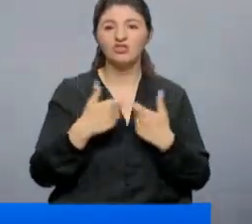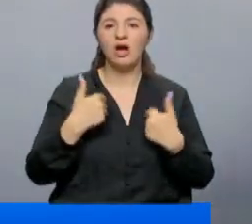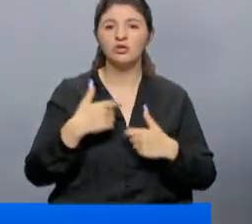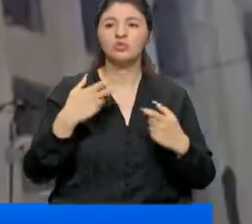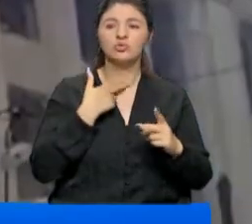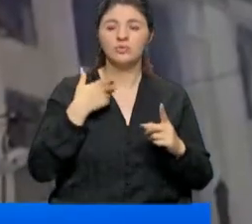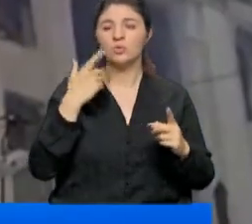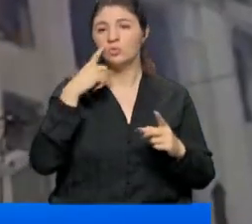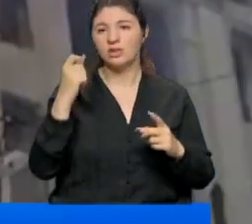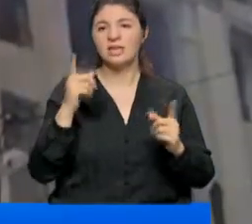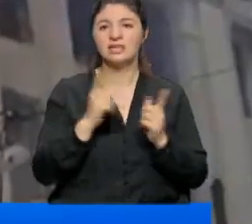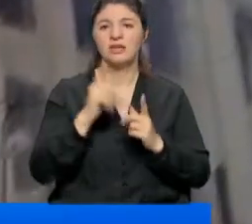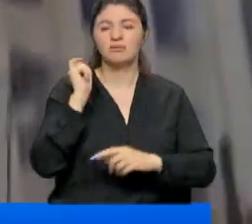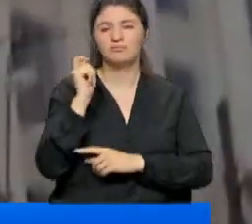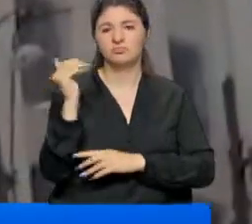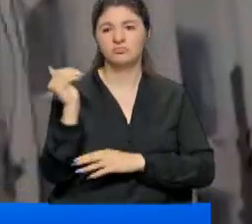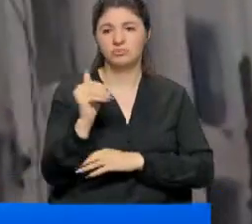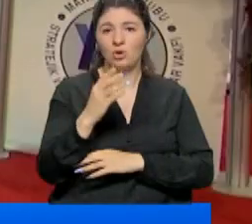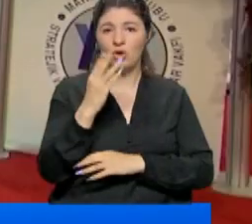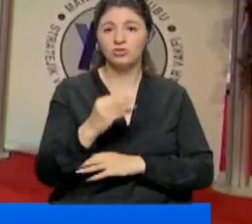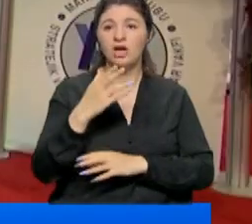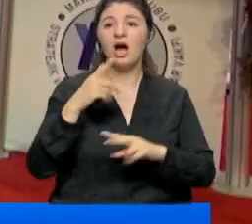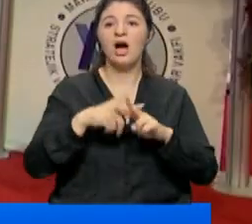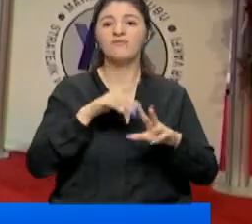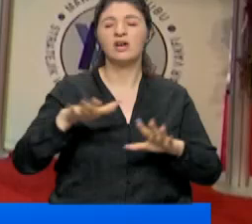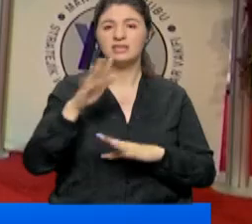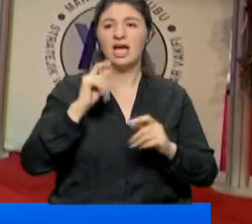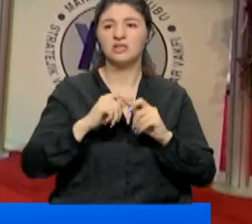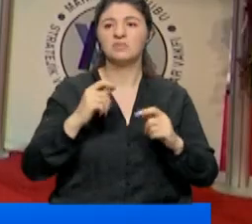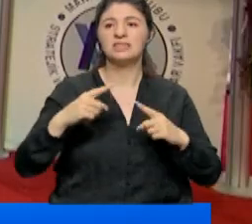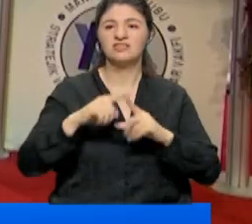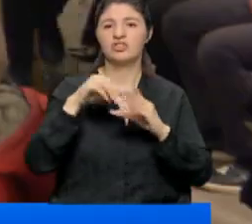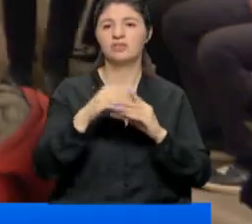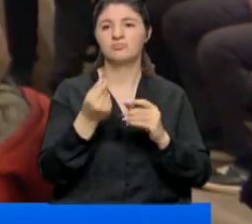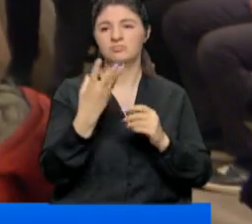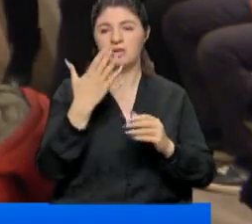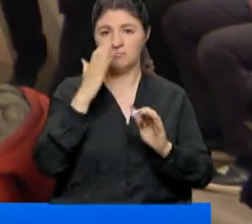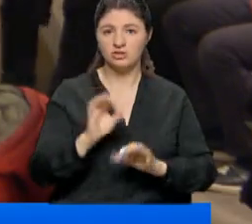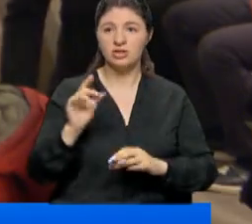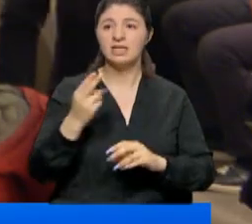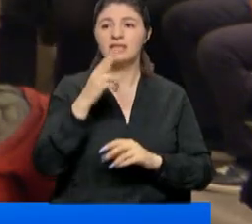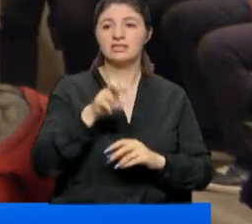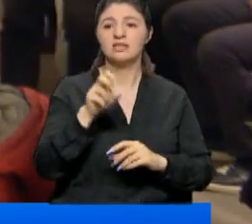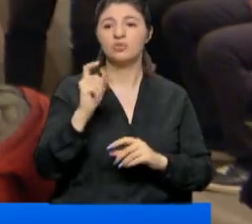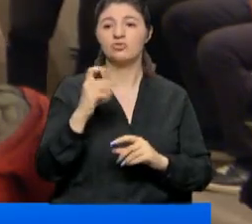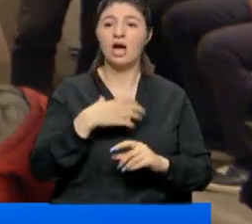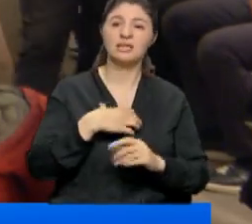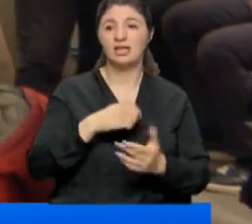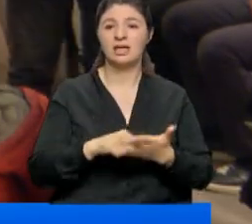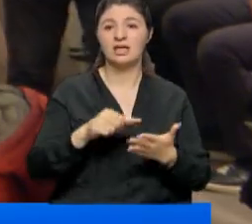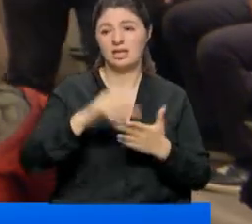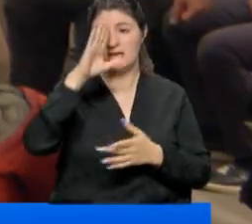halindeki Rusya ve Ukrayna'dan temsilcilerinin de katılacağı Avrasya ekonomi zirvesi için geri sayım başladı Zirve 789 Haziran